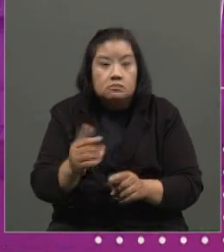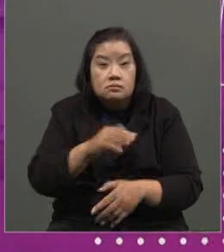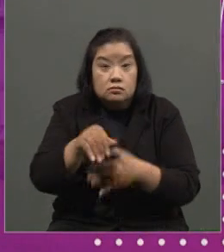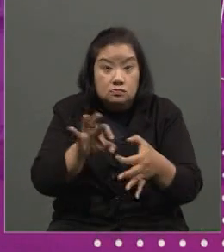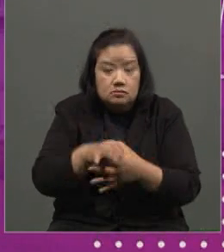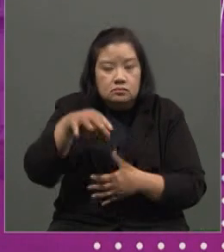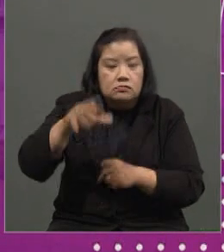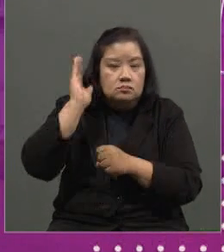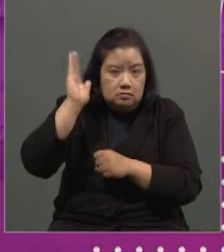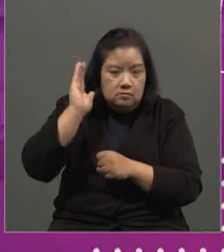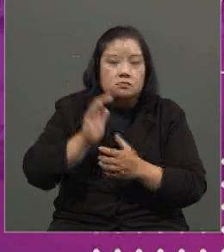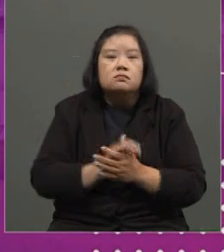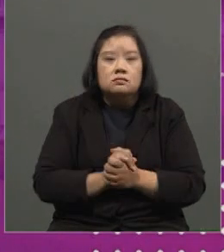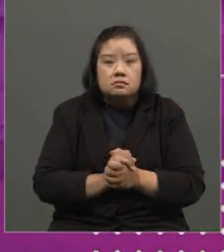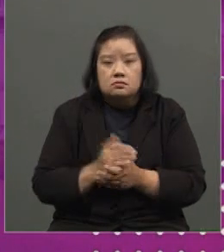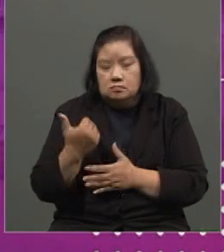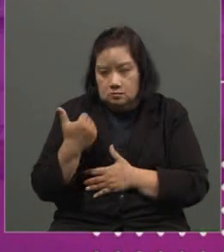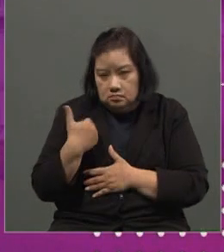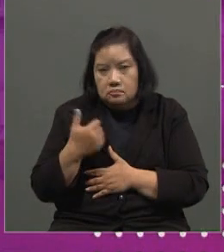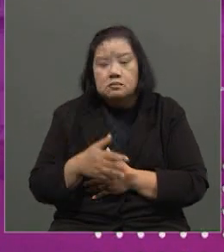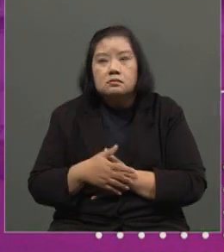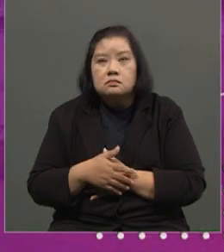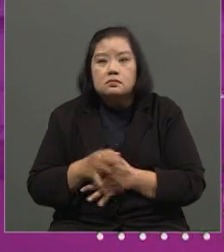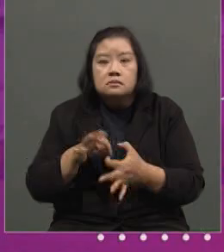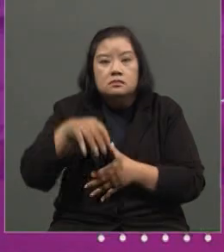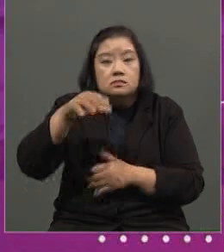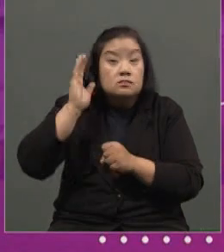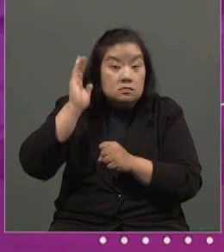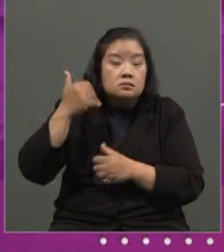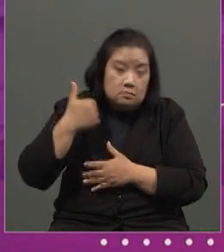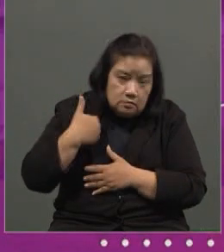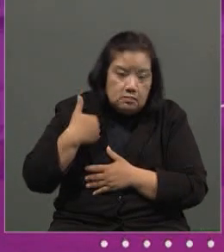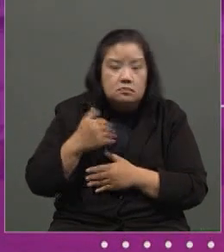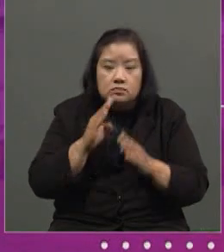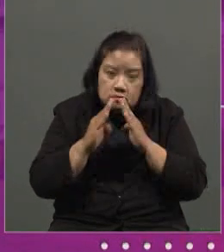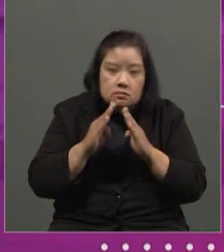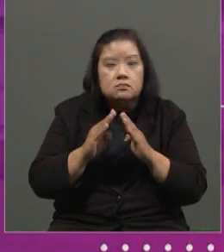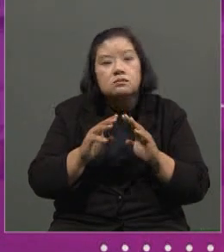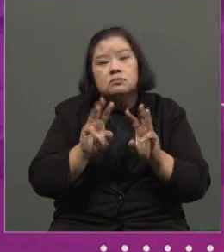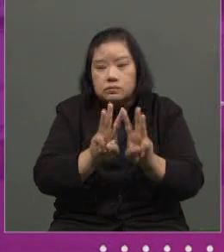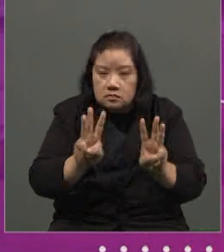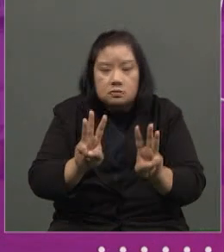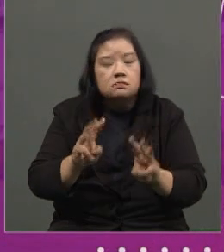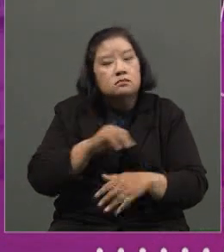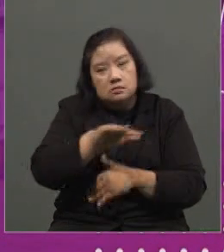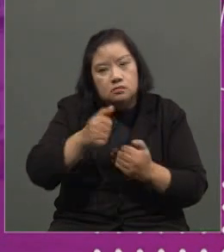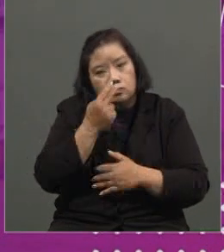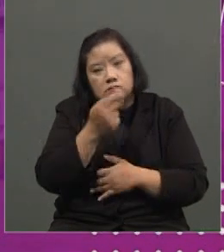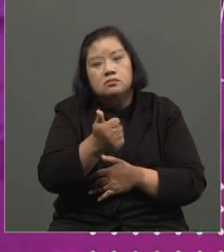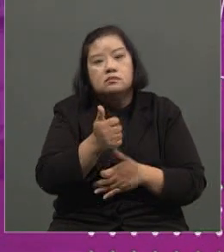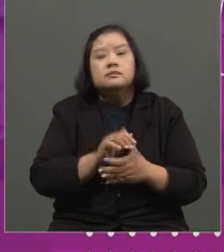ประชาสัมพันธ์ทั่วประเทศและรวมถึงเพจของกรมประชาสัมพันธ์เพจของสถานีวิทยุกระจายเสียงแห่งประเทศไทยด้วย